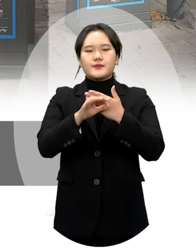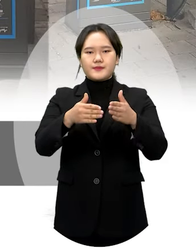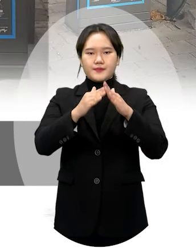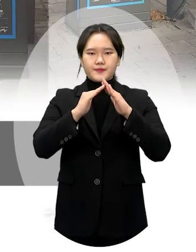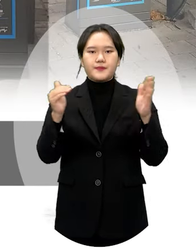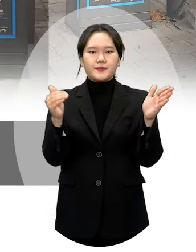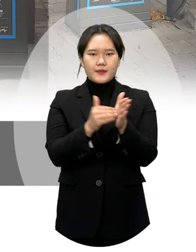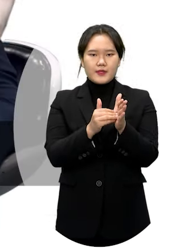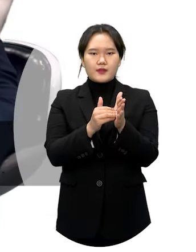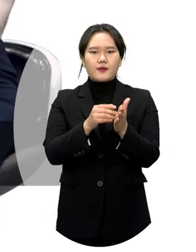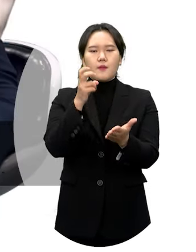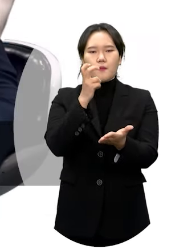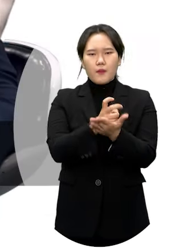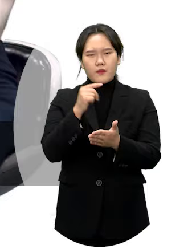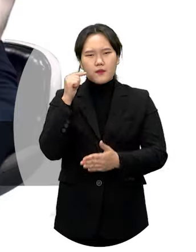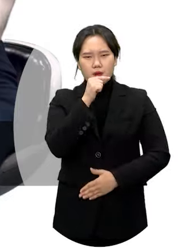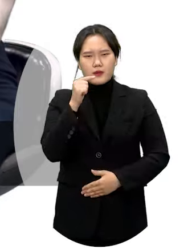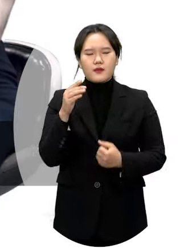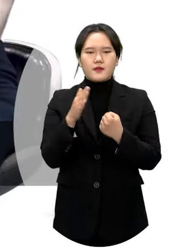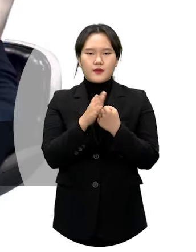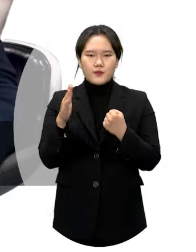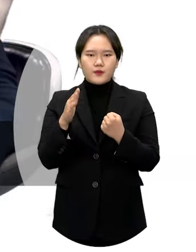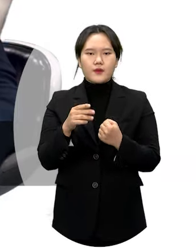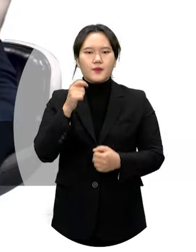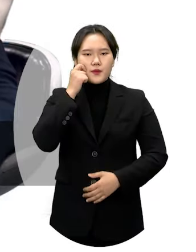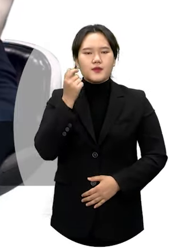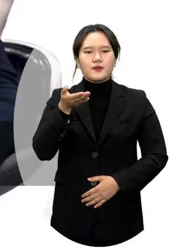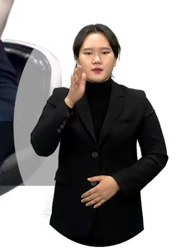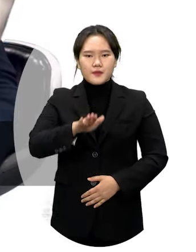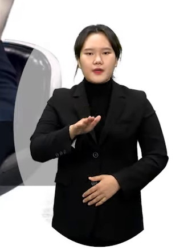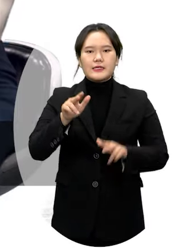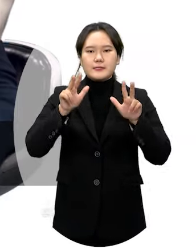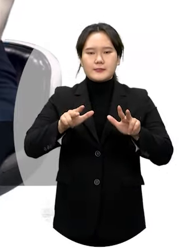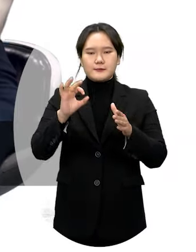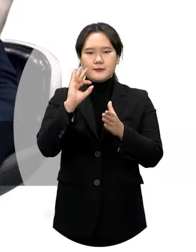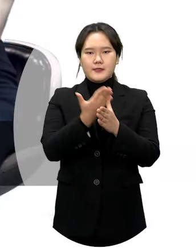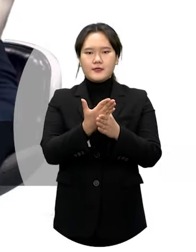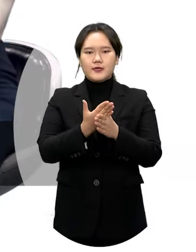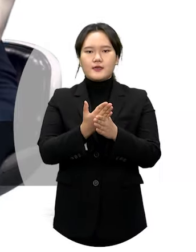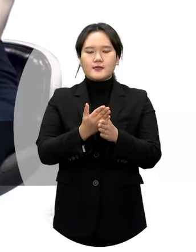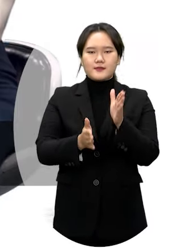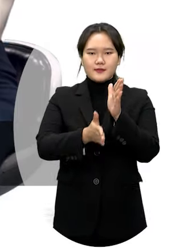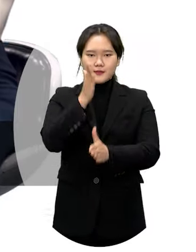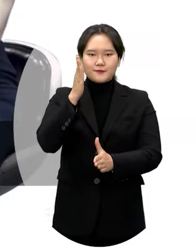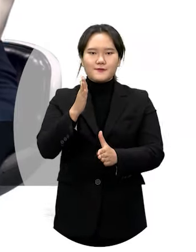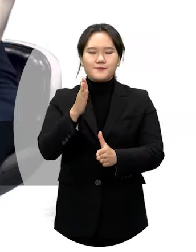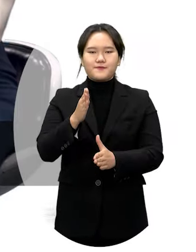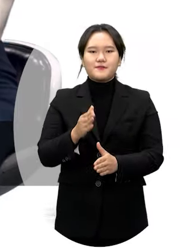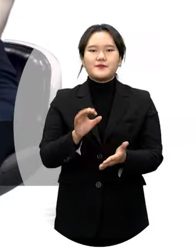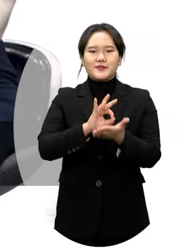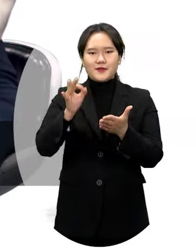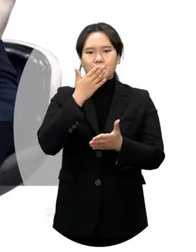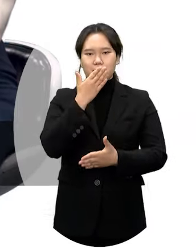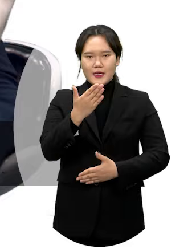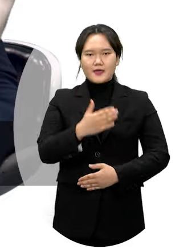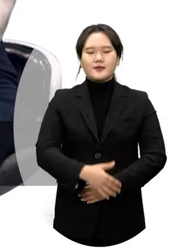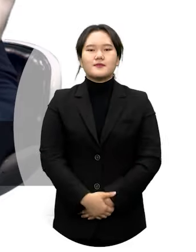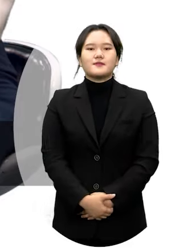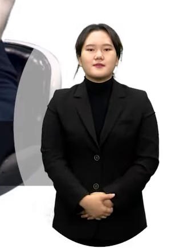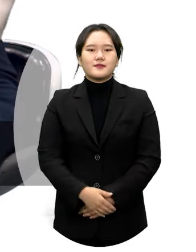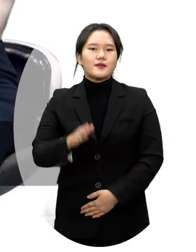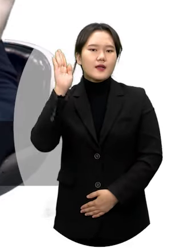시범 설치됐는데요. 규제 개혁으로 시장에 진입한 혁신 기술을 통해 안양시는 스마트 안전도시로 한